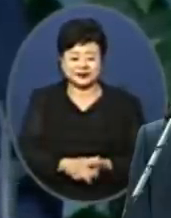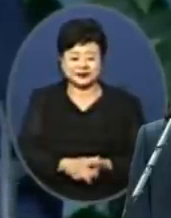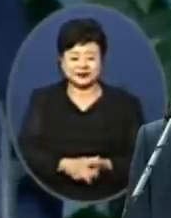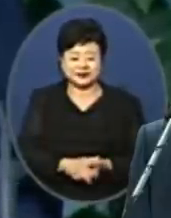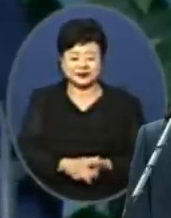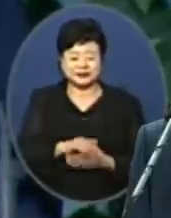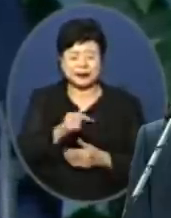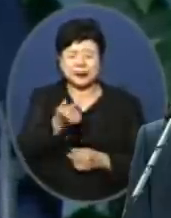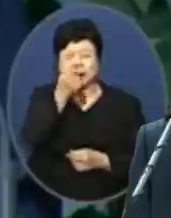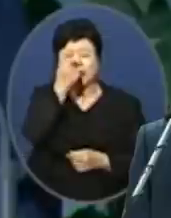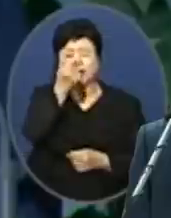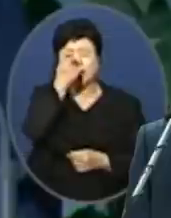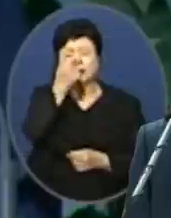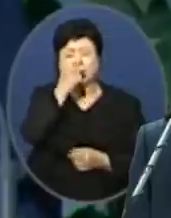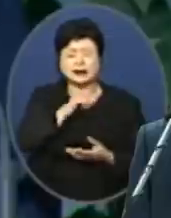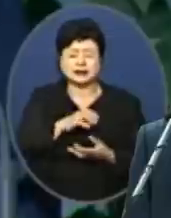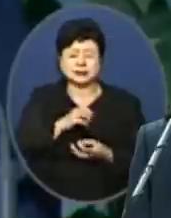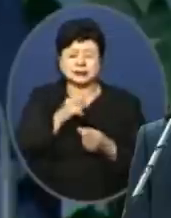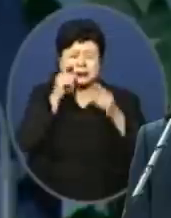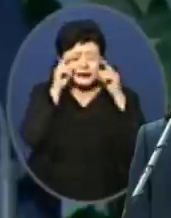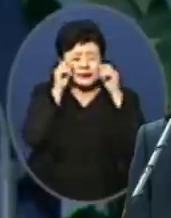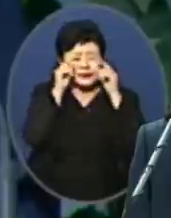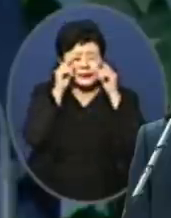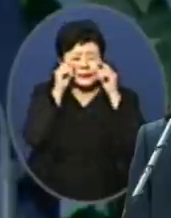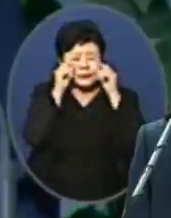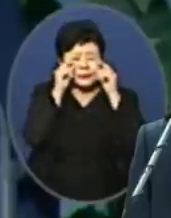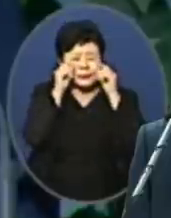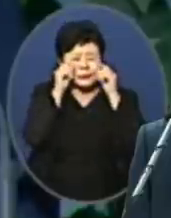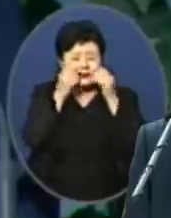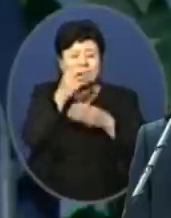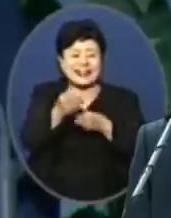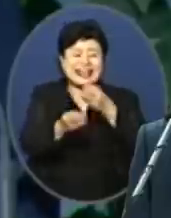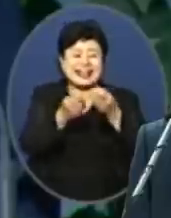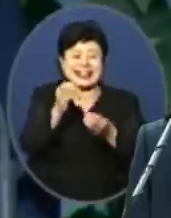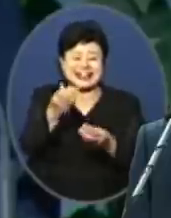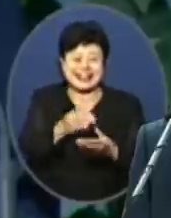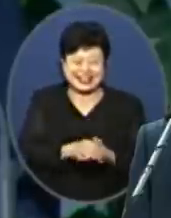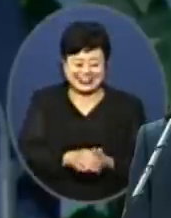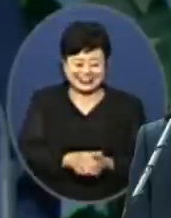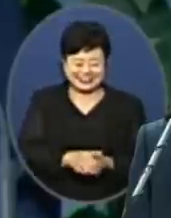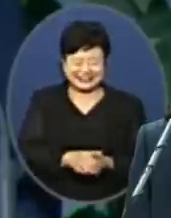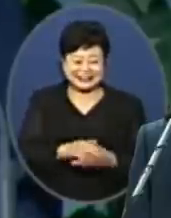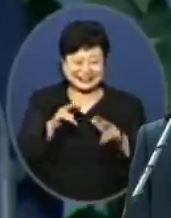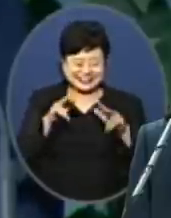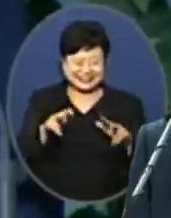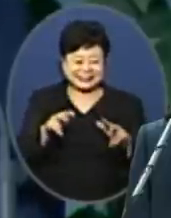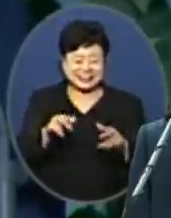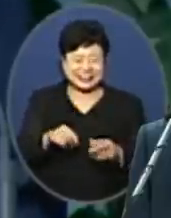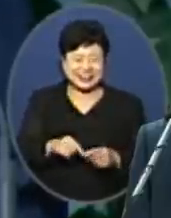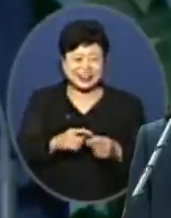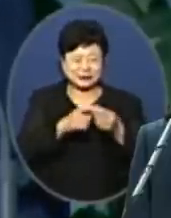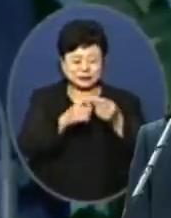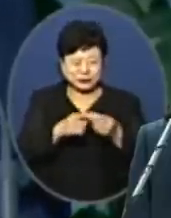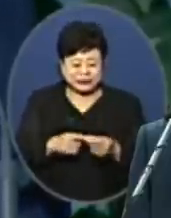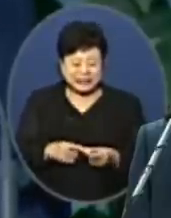양심이 갇히게 되어서 소화도 안 되고 잠도 안 오고 할 수 없이 회개해야 되는 것입니다. 이제는 문자를